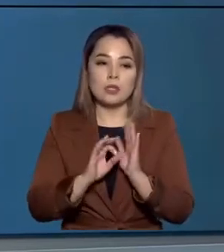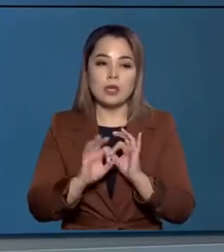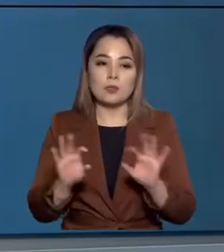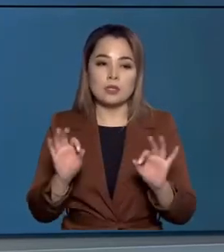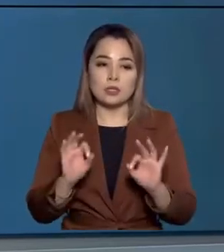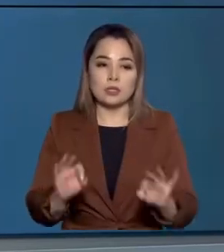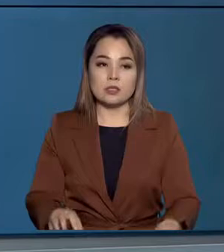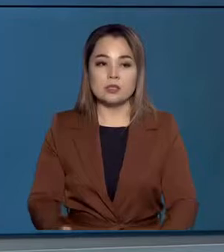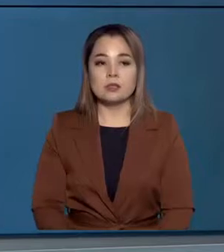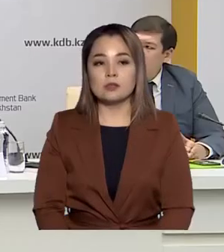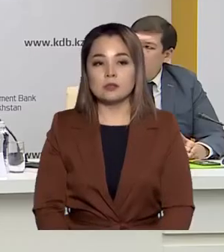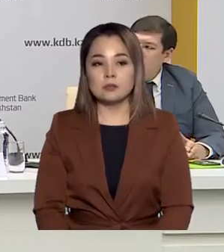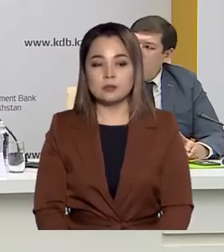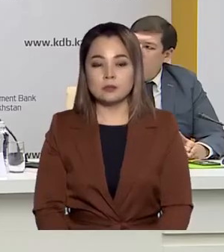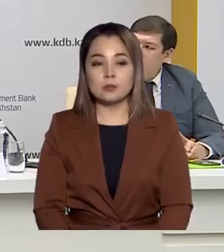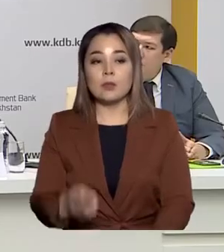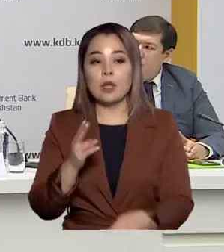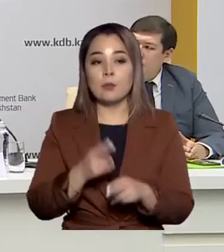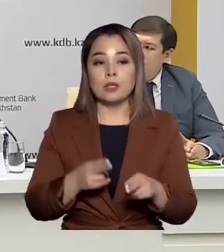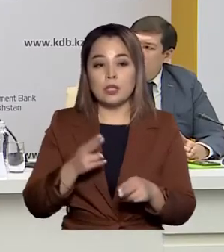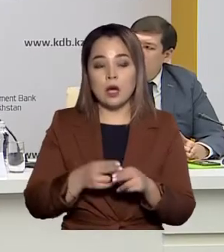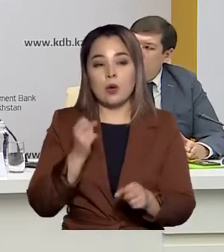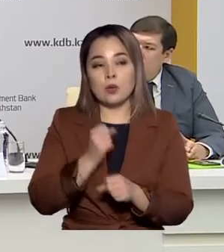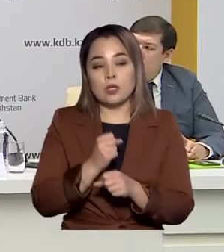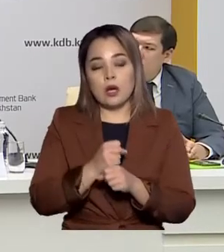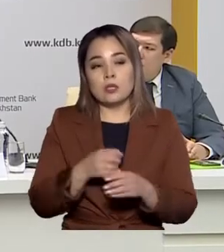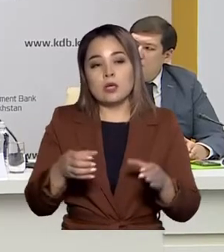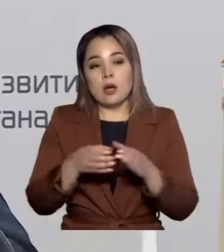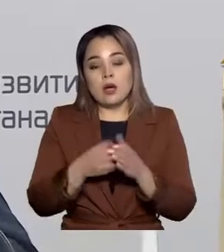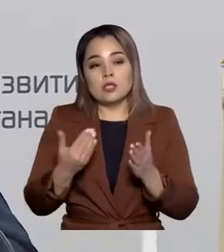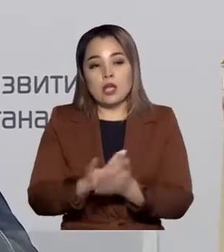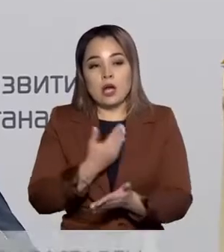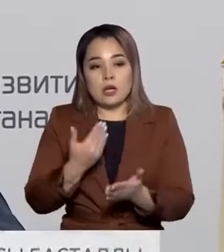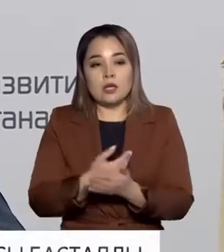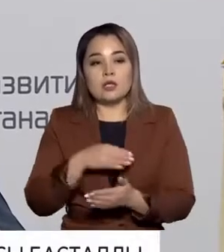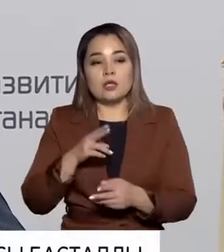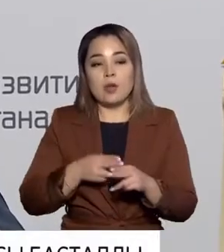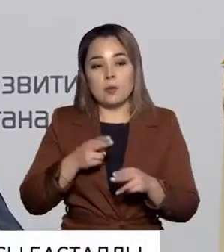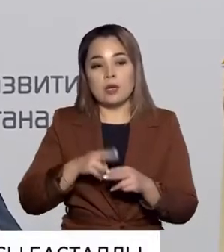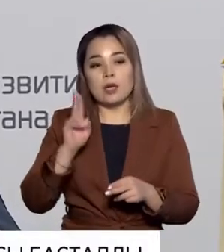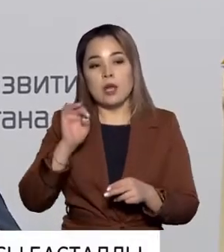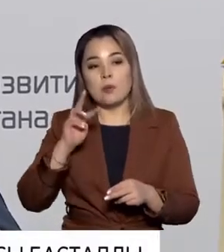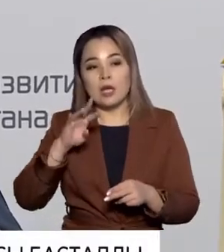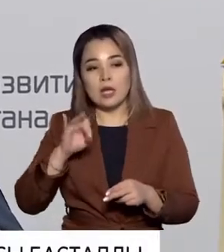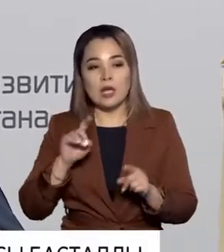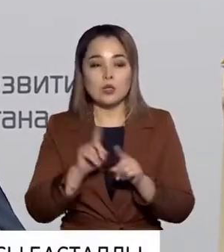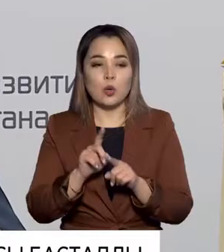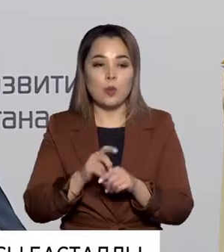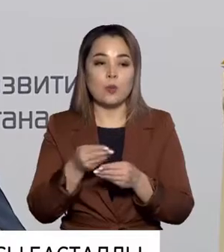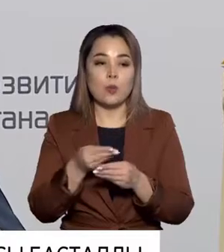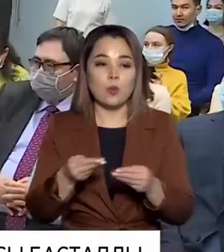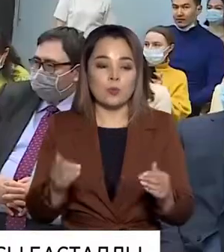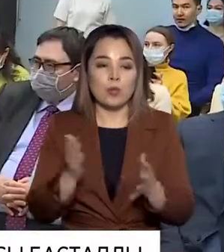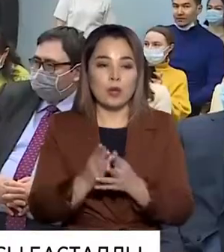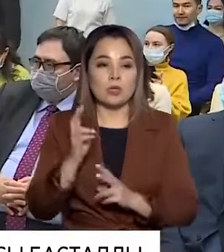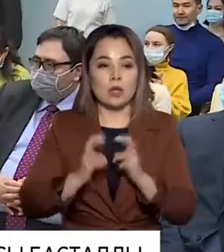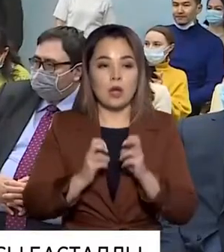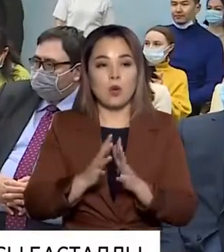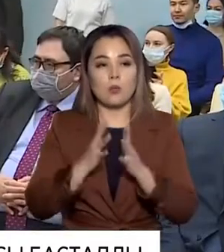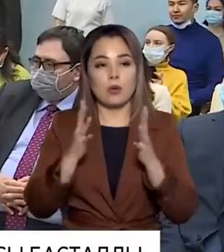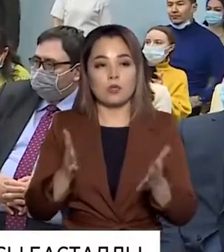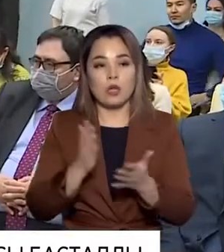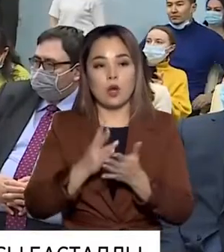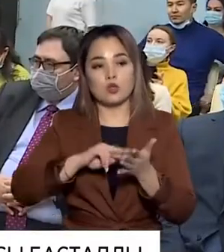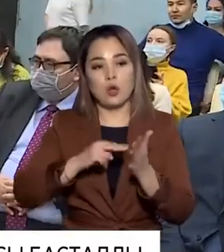айтсын. Металлургия саласындағы серпінді жаңалық. Темір мен кремнийдің балқытылған қосындысын шығаратын алып өндіріс ошағы салынады.